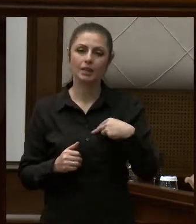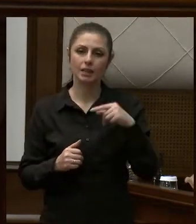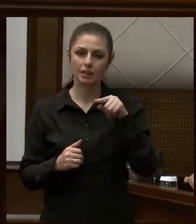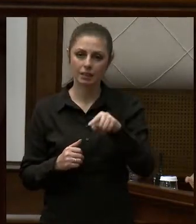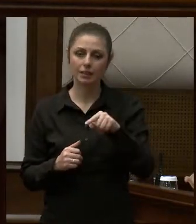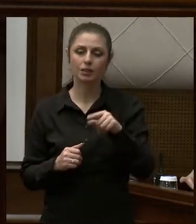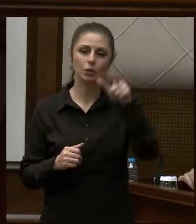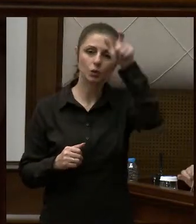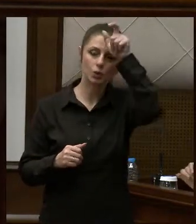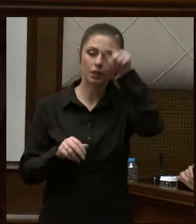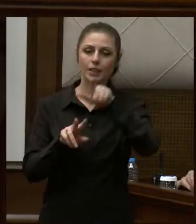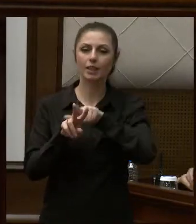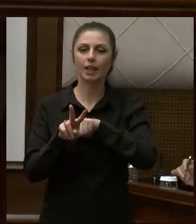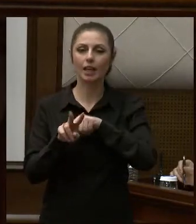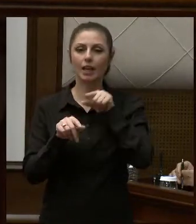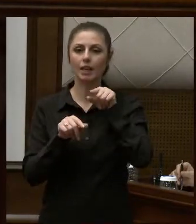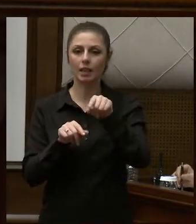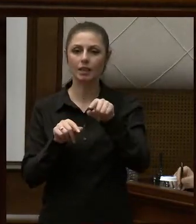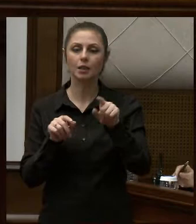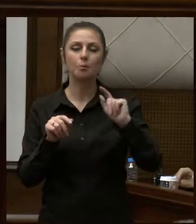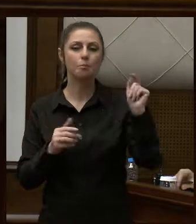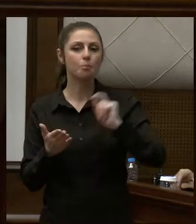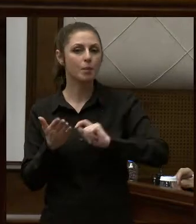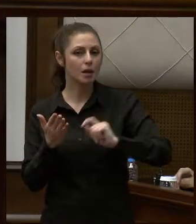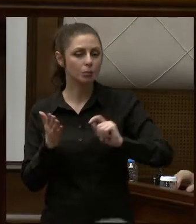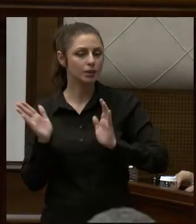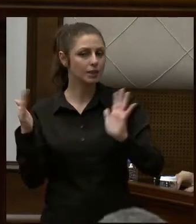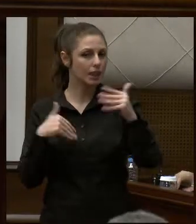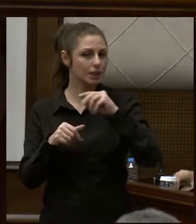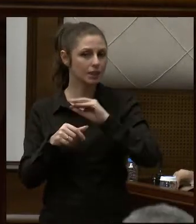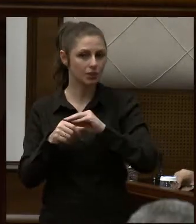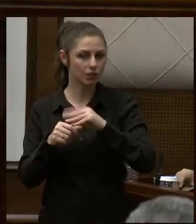Türk Yerel Hizmet Sen isimli memur sendikası arasında